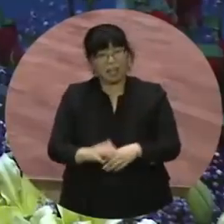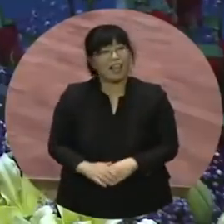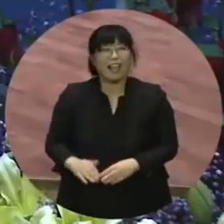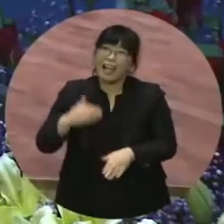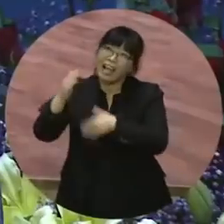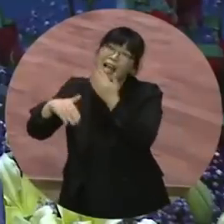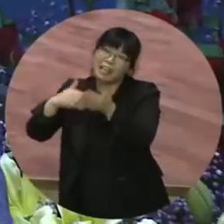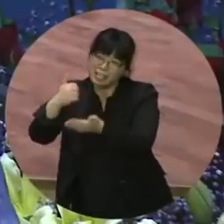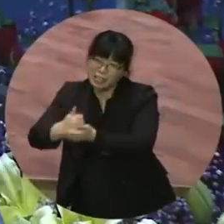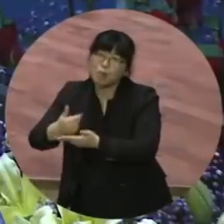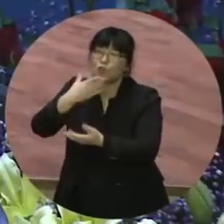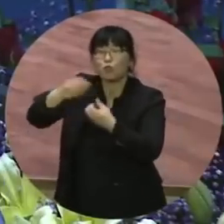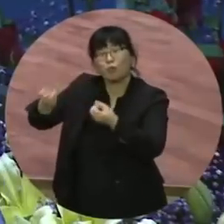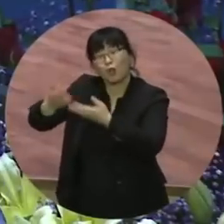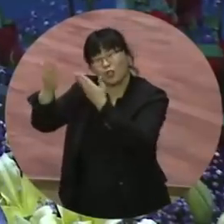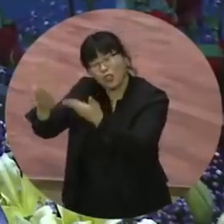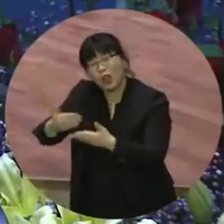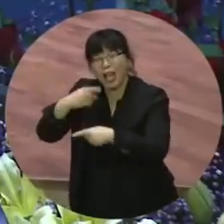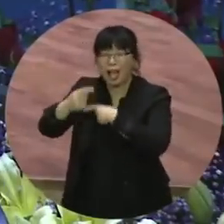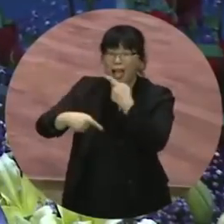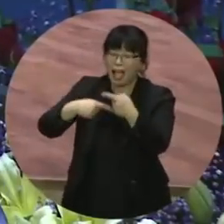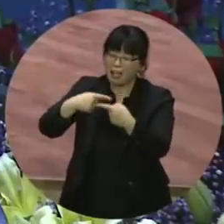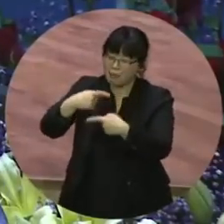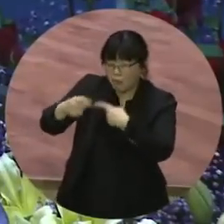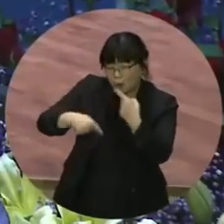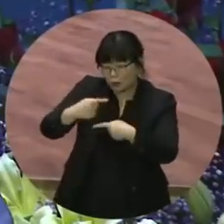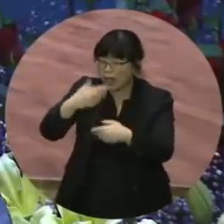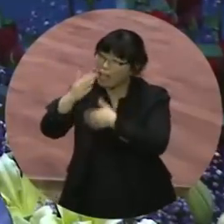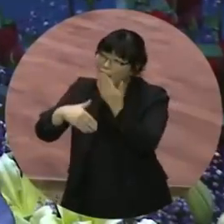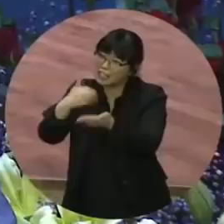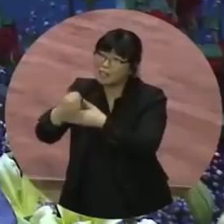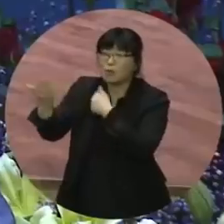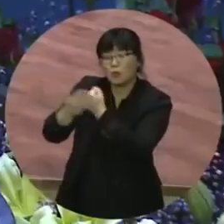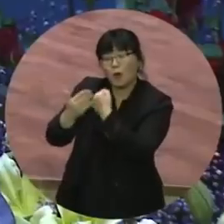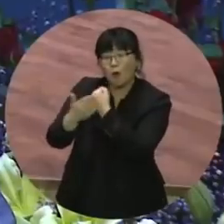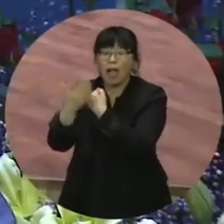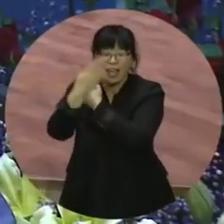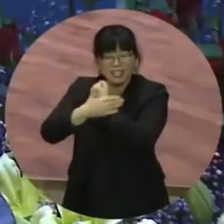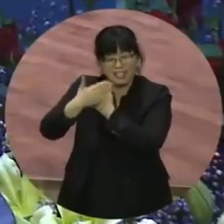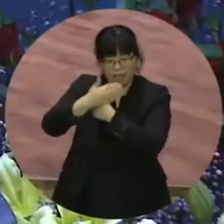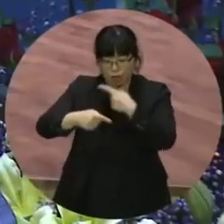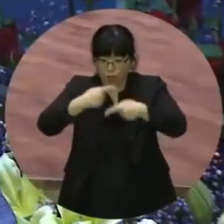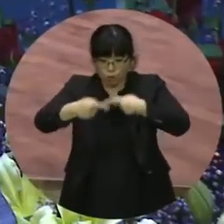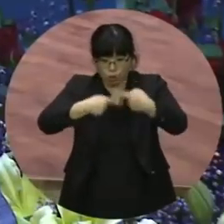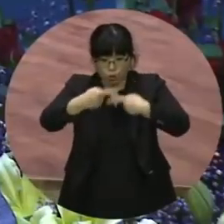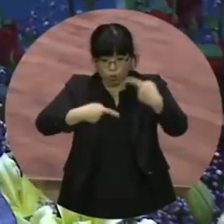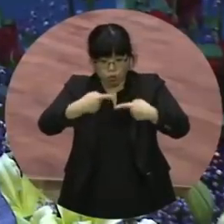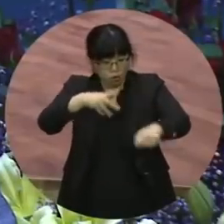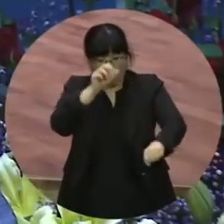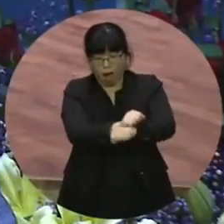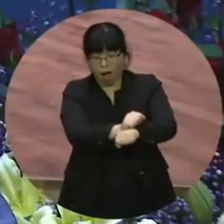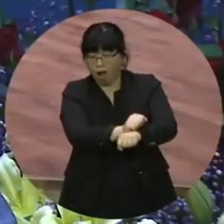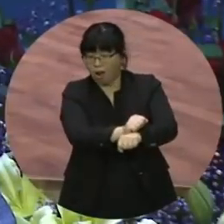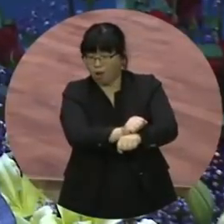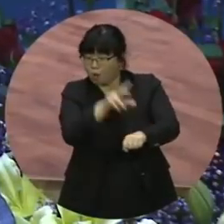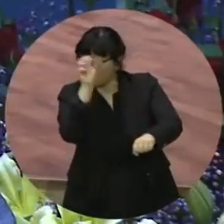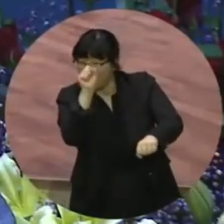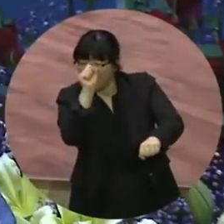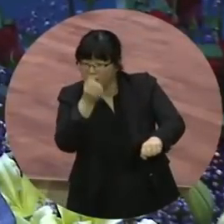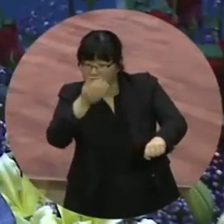하나님이 회복시키고 하나님 하면서 실제로 하나도 행동에 우물쭈물 우물쭈물 적시로 반드시 하는 사람이 거의